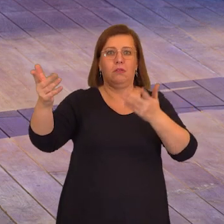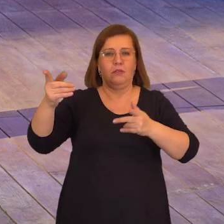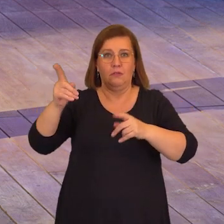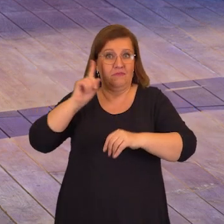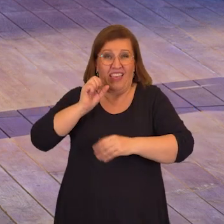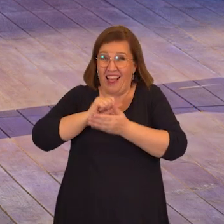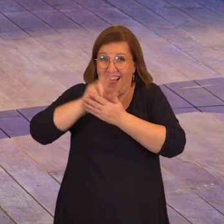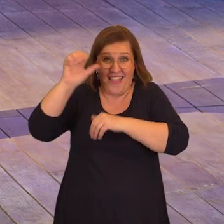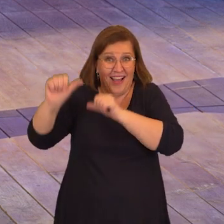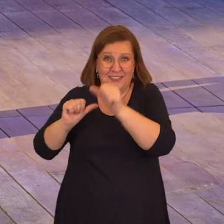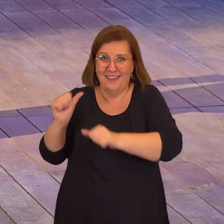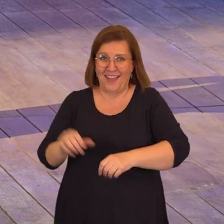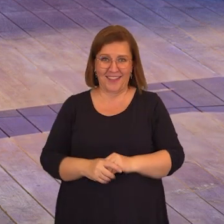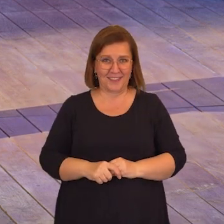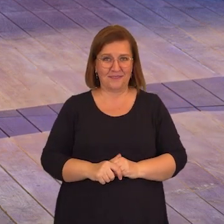lat.